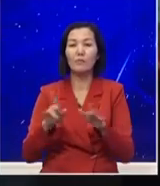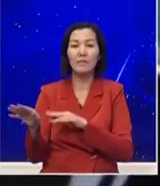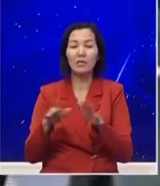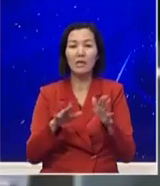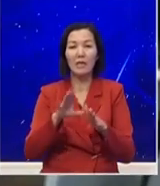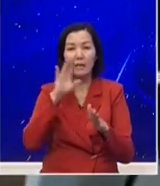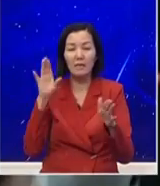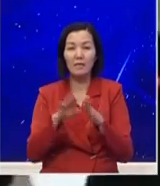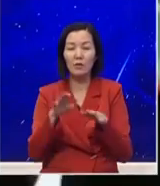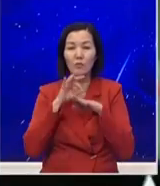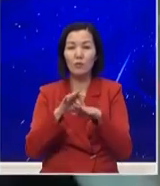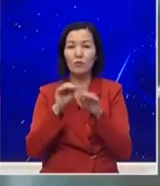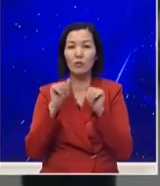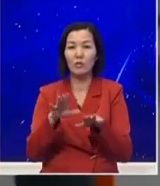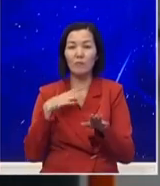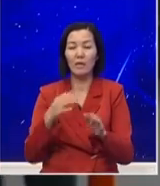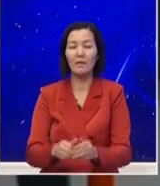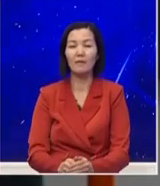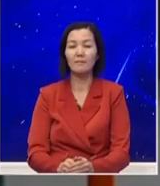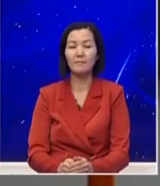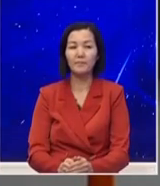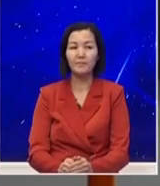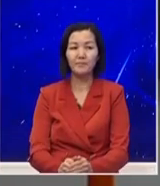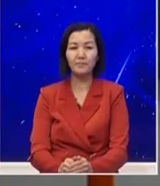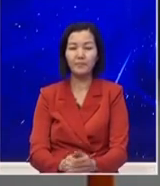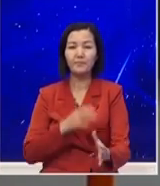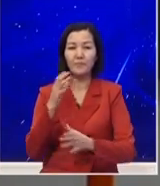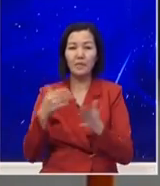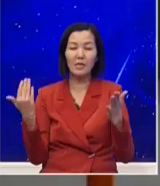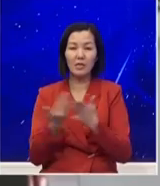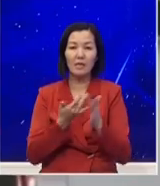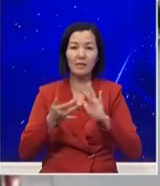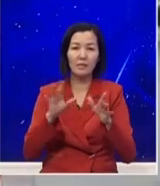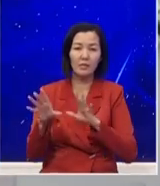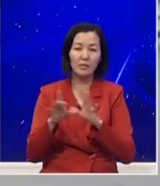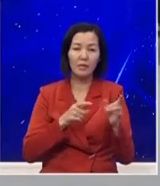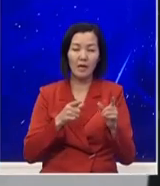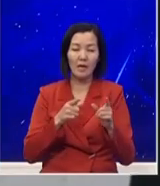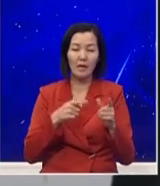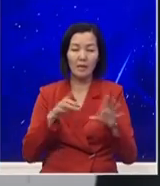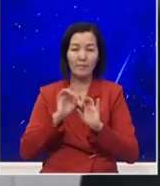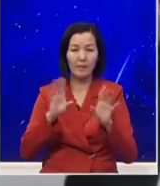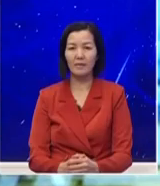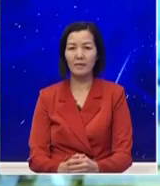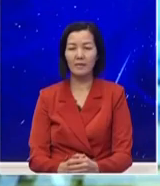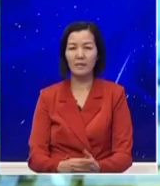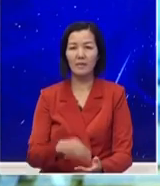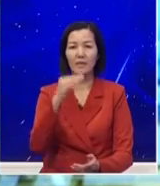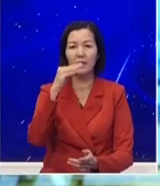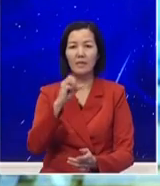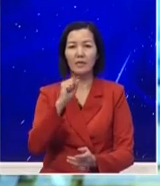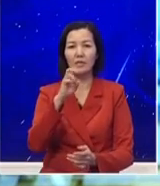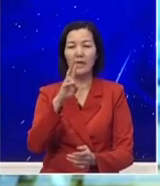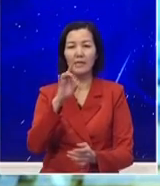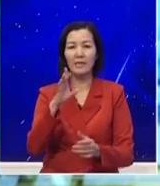сақтап, оны өткізу туралы шешімге келді. Жаһан жаңалықтарын ғаламтор ақпараттары негізінде дайындаған Аяулым Сансызбаева.